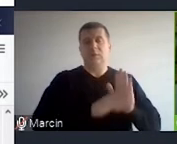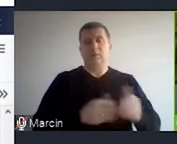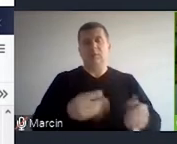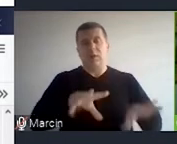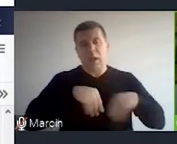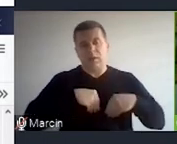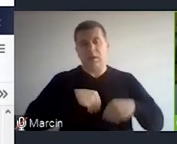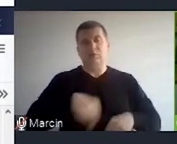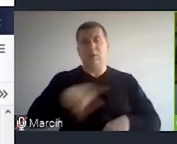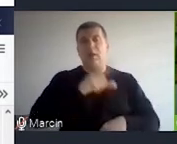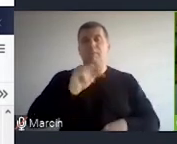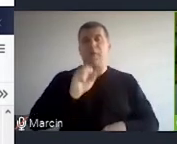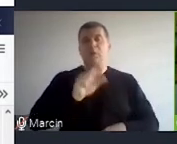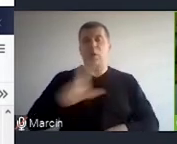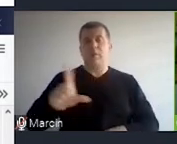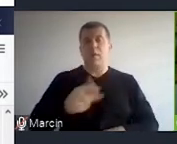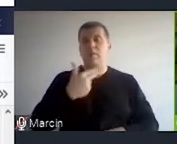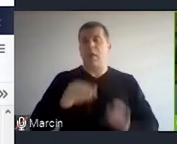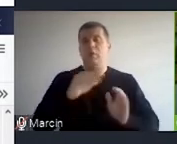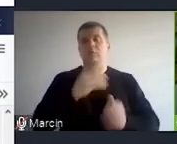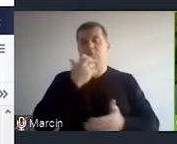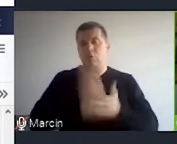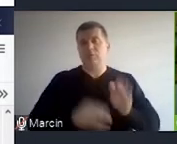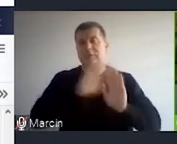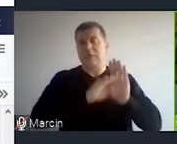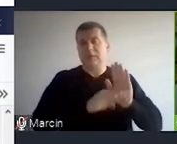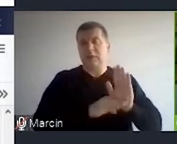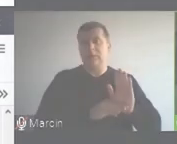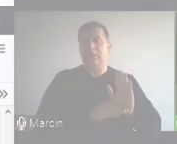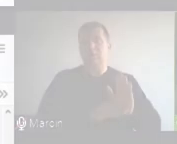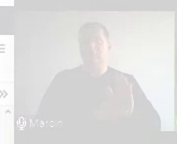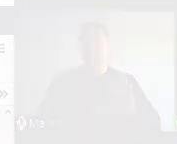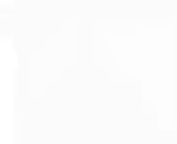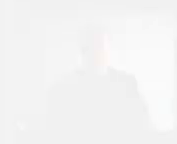angażowania personelu, nie stosuje się zasad,